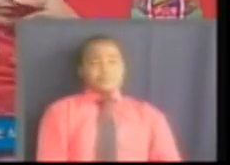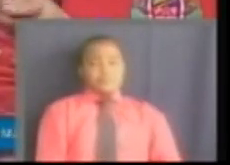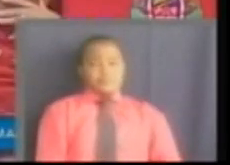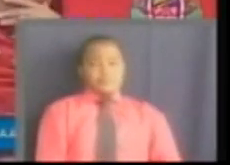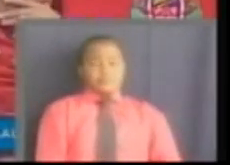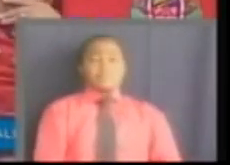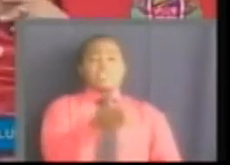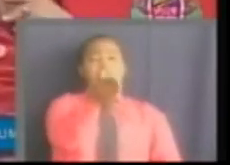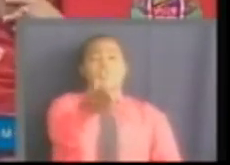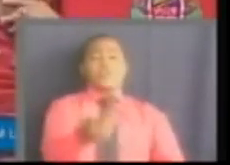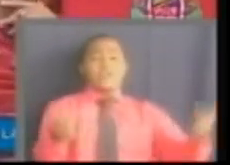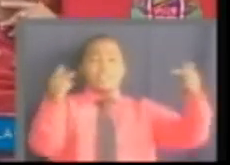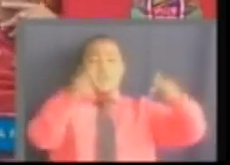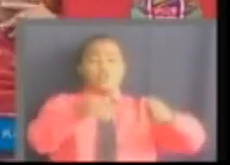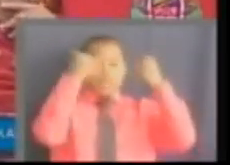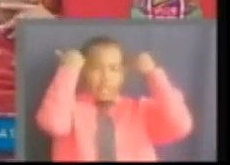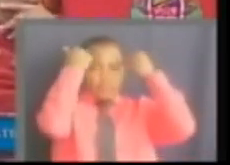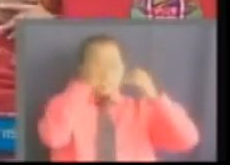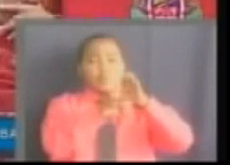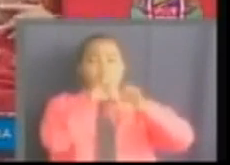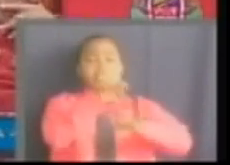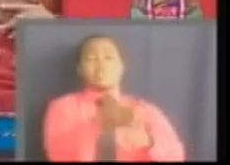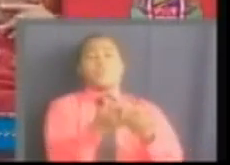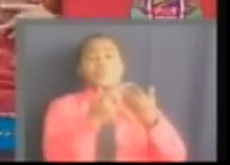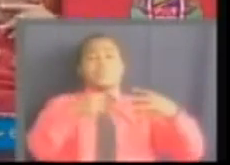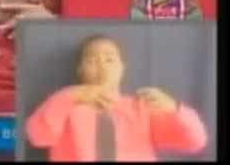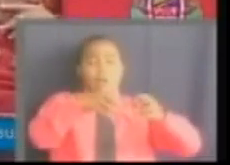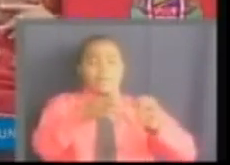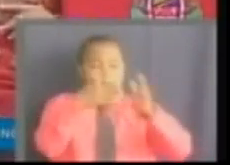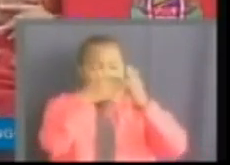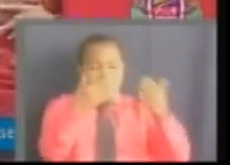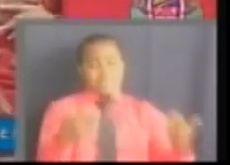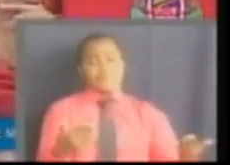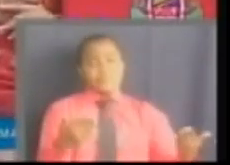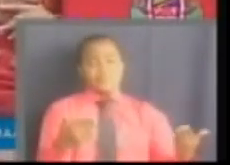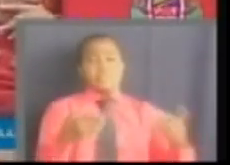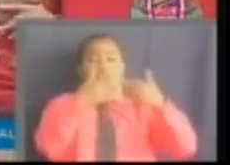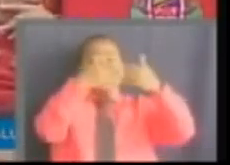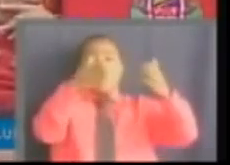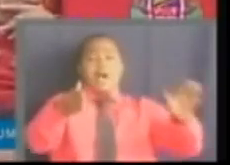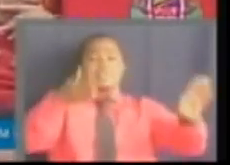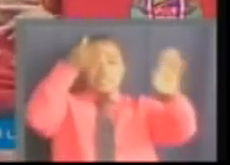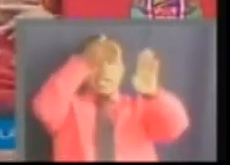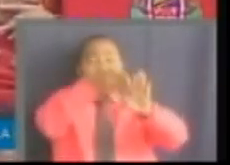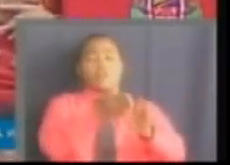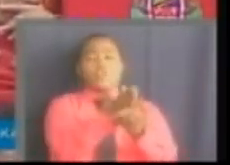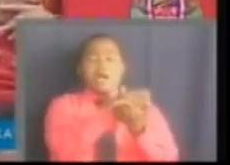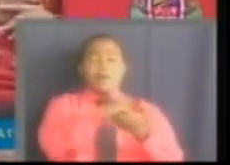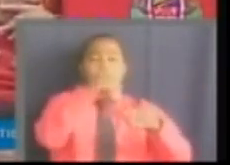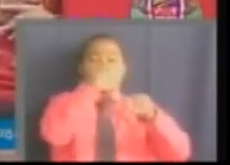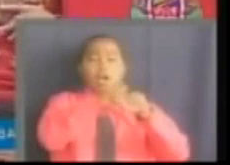hii inajitokeza mheshimiwa mwenyekiti kwa sababu kamati zilizokaa mpaka sasa, ni wazi dhamira ya baadhi ya wajumbe kuchakachua